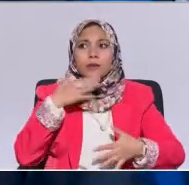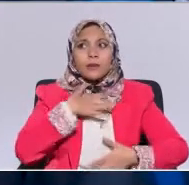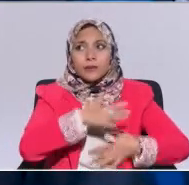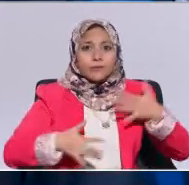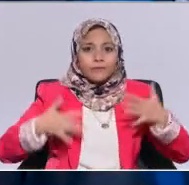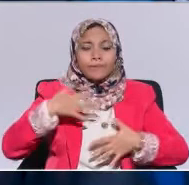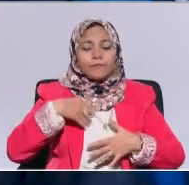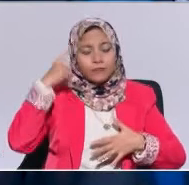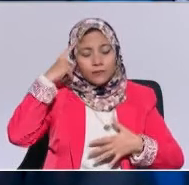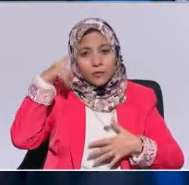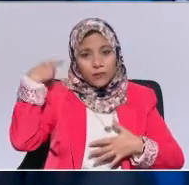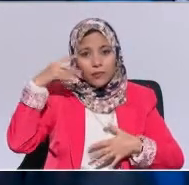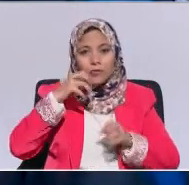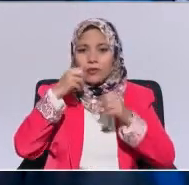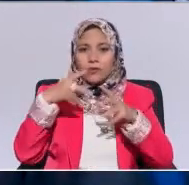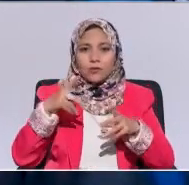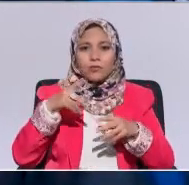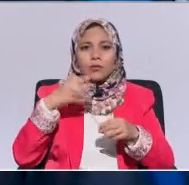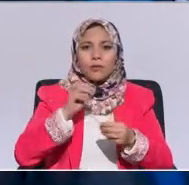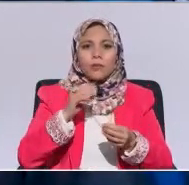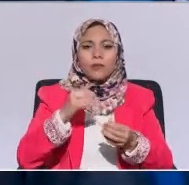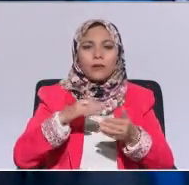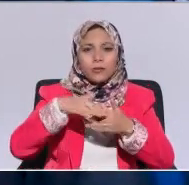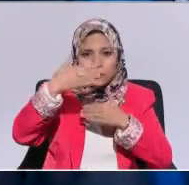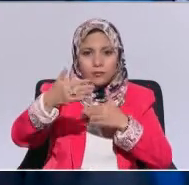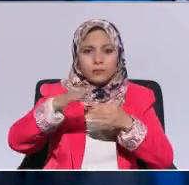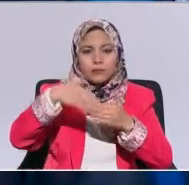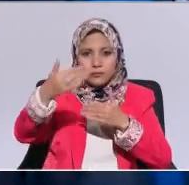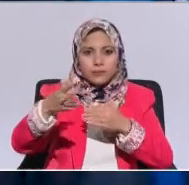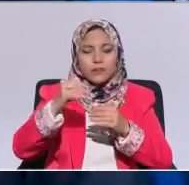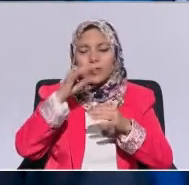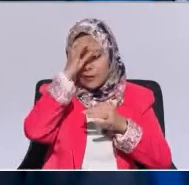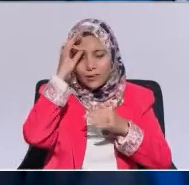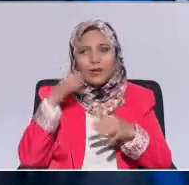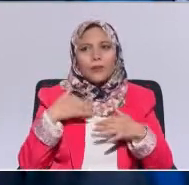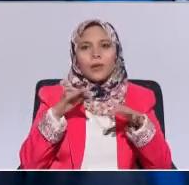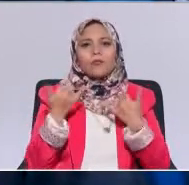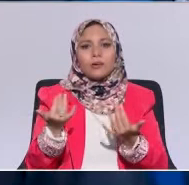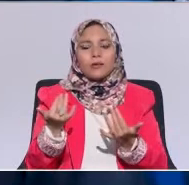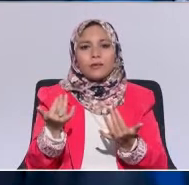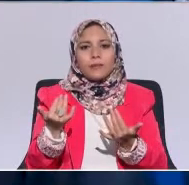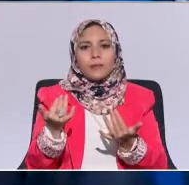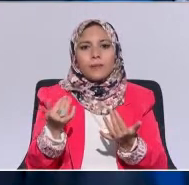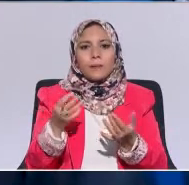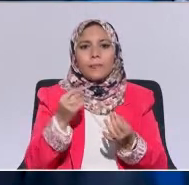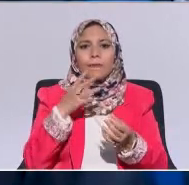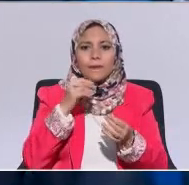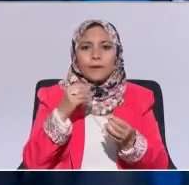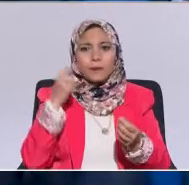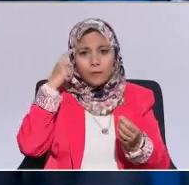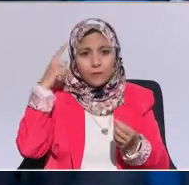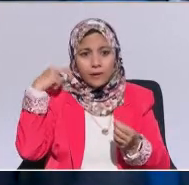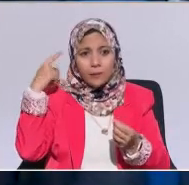يعني الموضوع بدأ يقرب، بدأ يعني حسيته بدأ يفقد الامل واحدة واحدة.